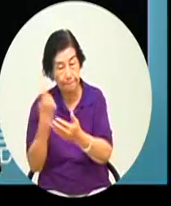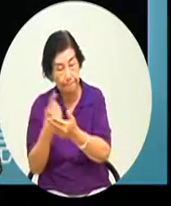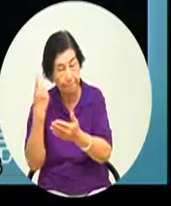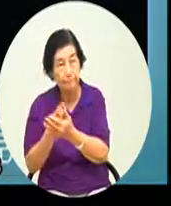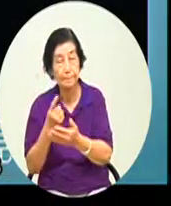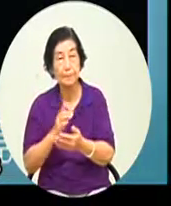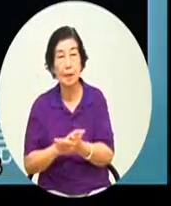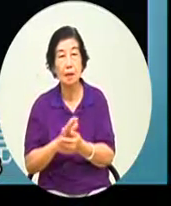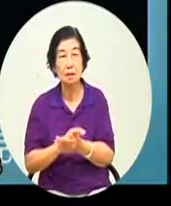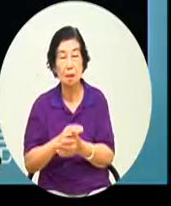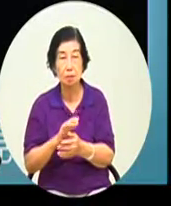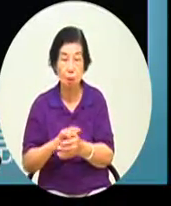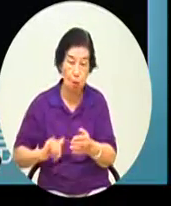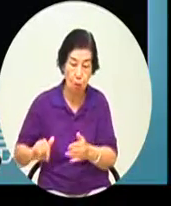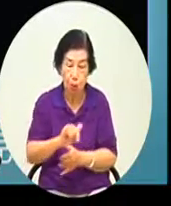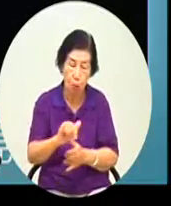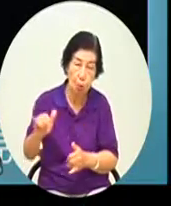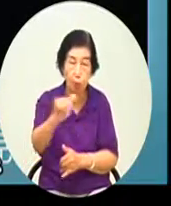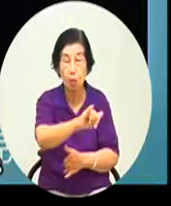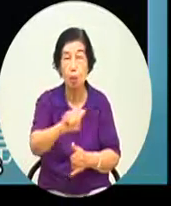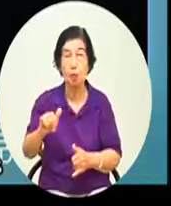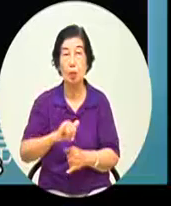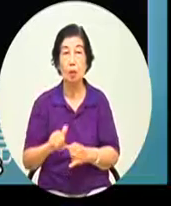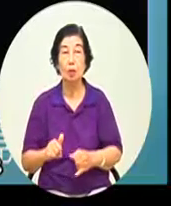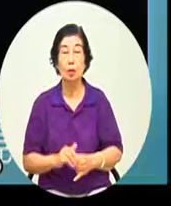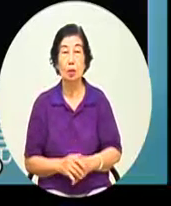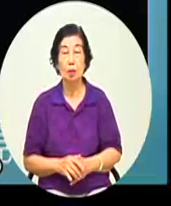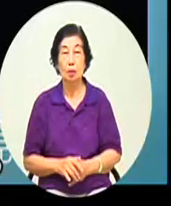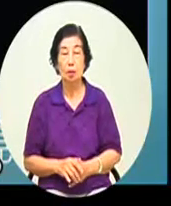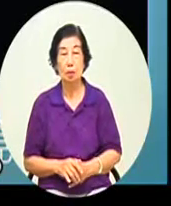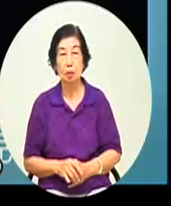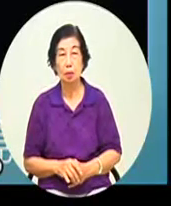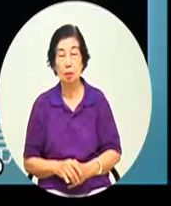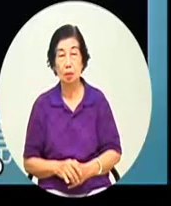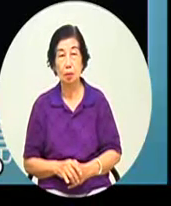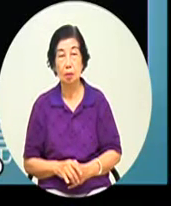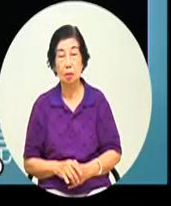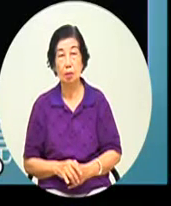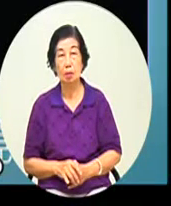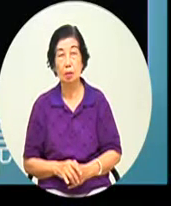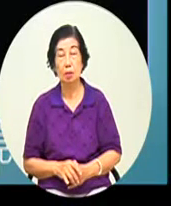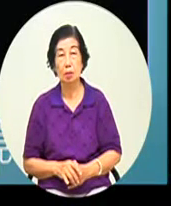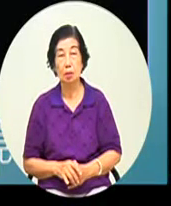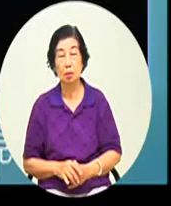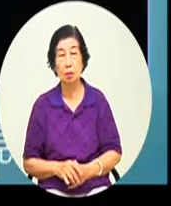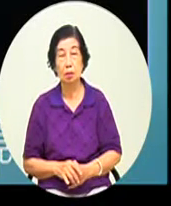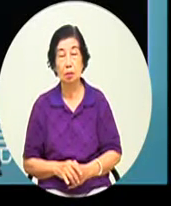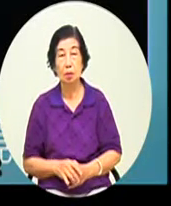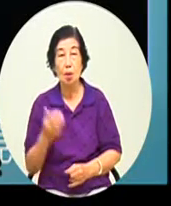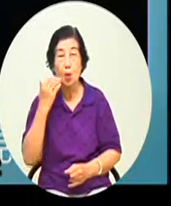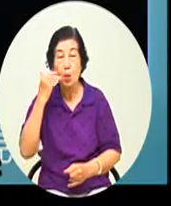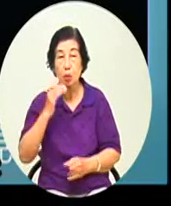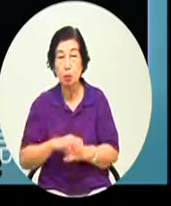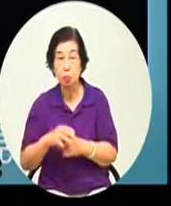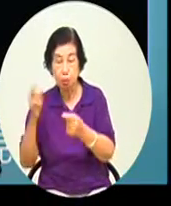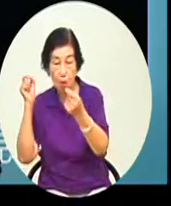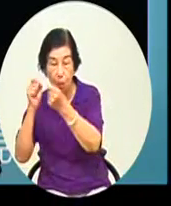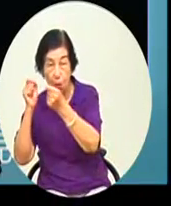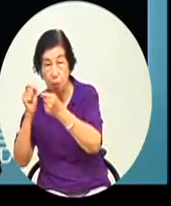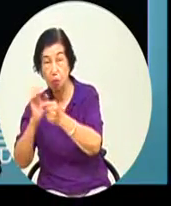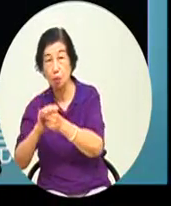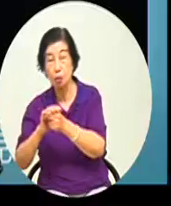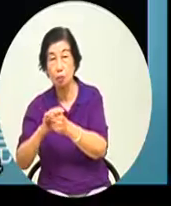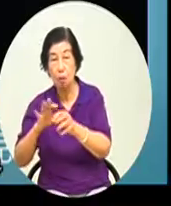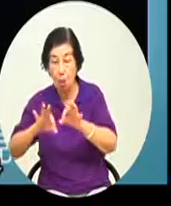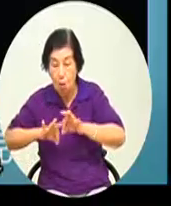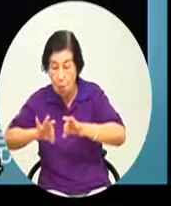方，不断的在那边钻来钻去，钻来钻去的。那如果啦，如果靠近这个轮胎很近，或是靠